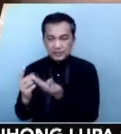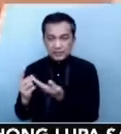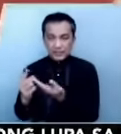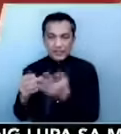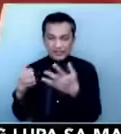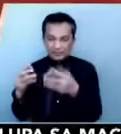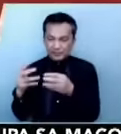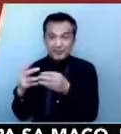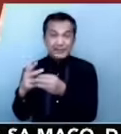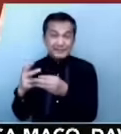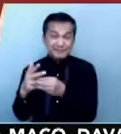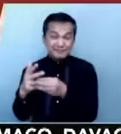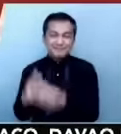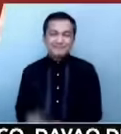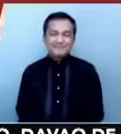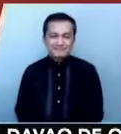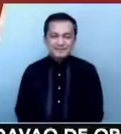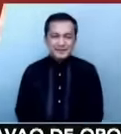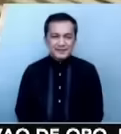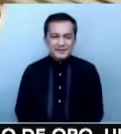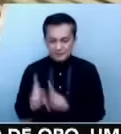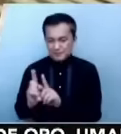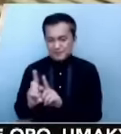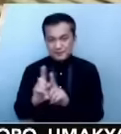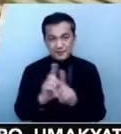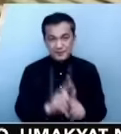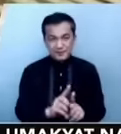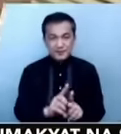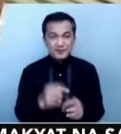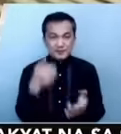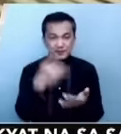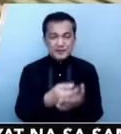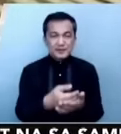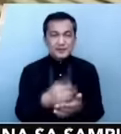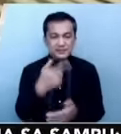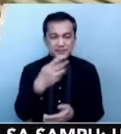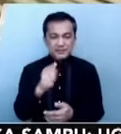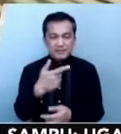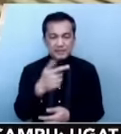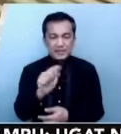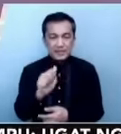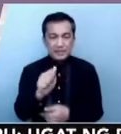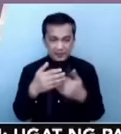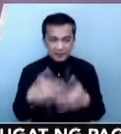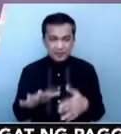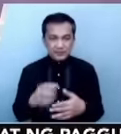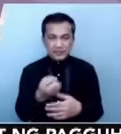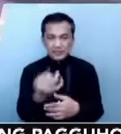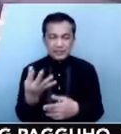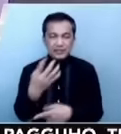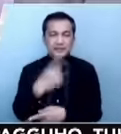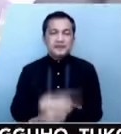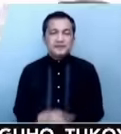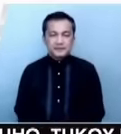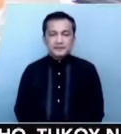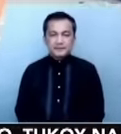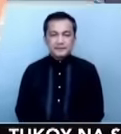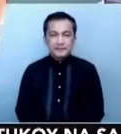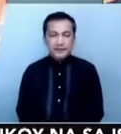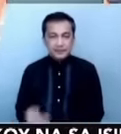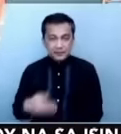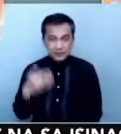ring. Magkasama pang dumating ang dalawa sa GMA gala matapos ang ilang araw. Sa mga sumunod na